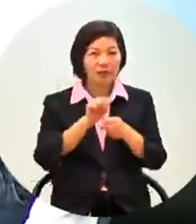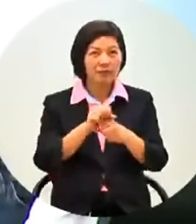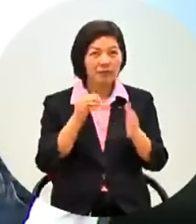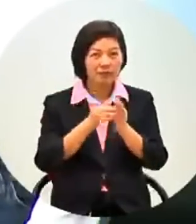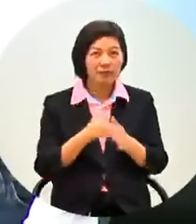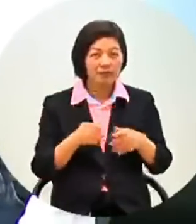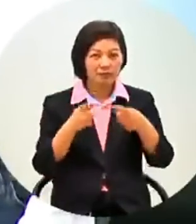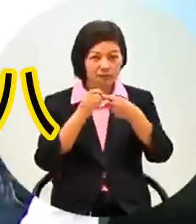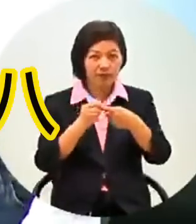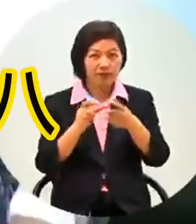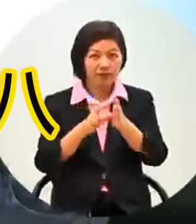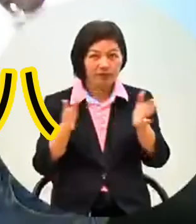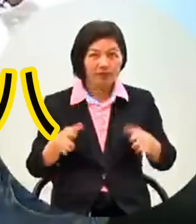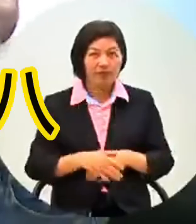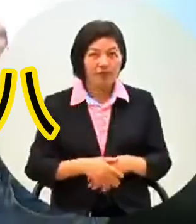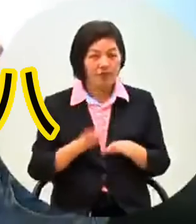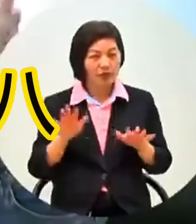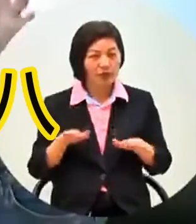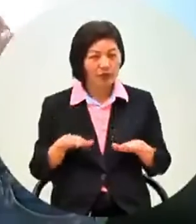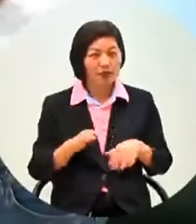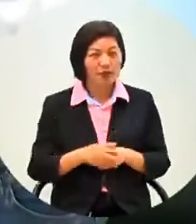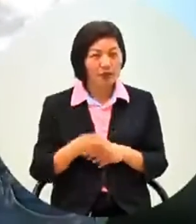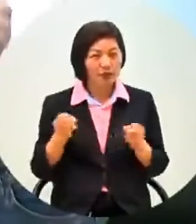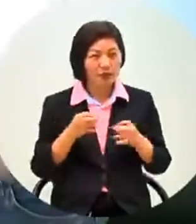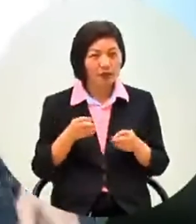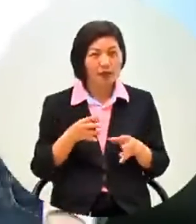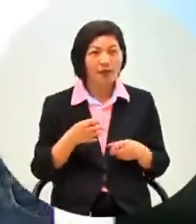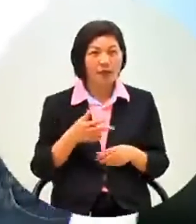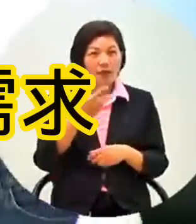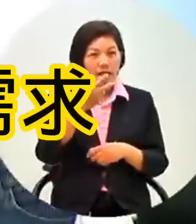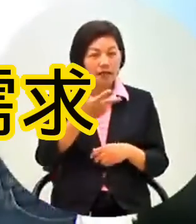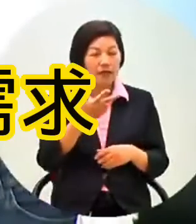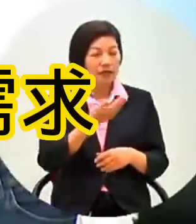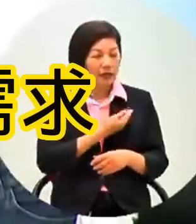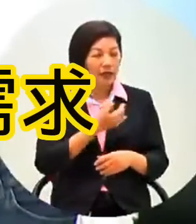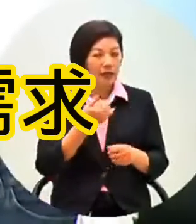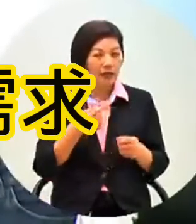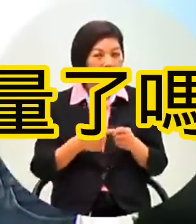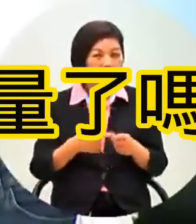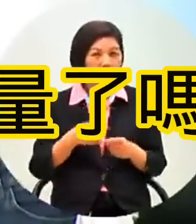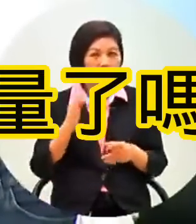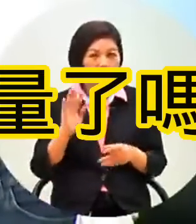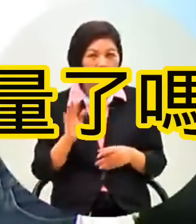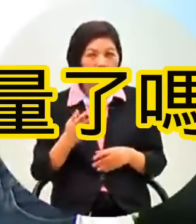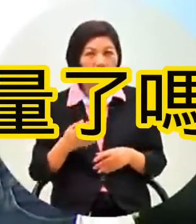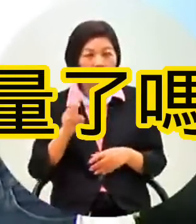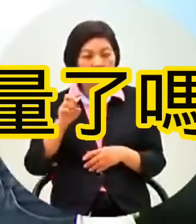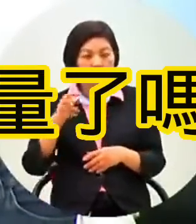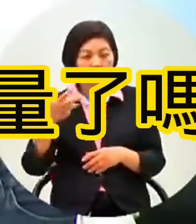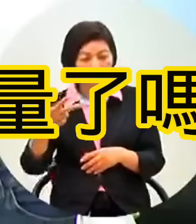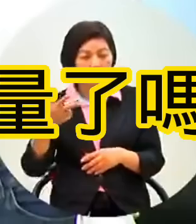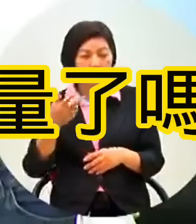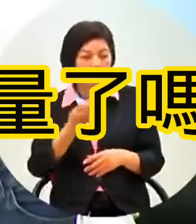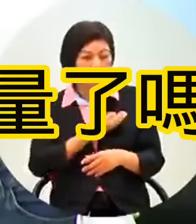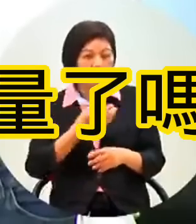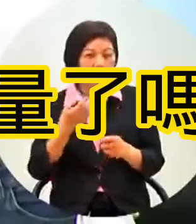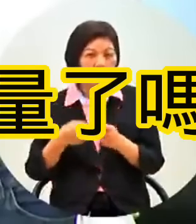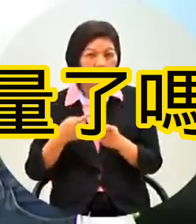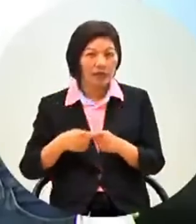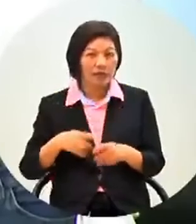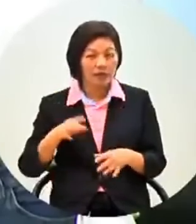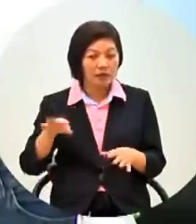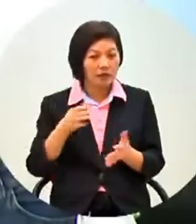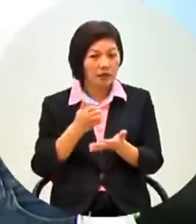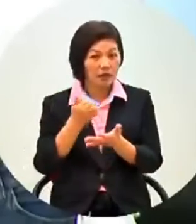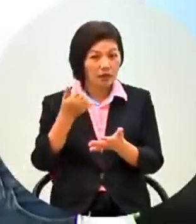一期， 我现在没有跟你讨论7奈米或是28奈米。 台积电给我们的需求。 所以他给你最新制程的耗水量